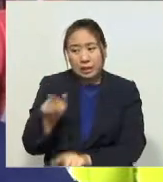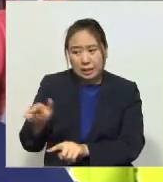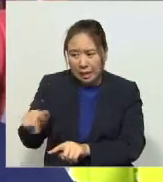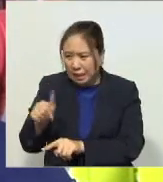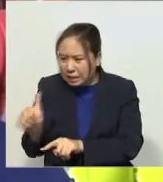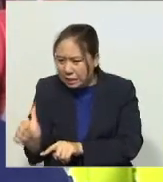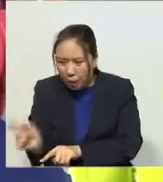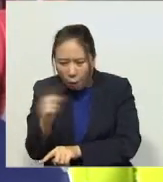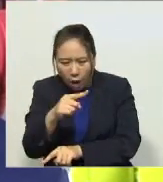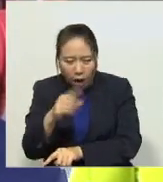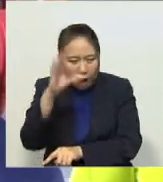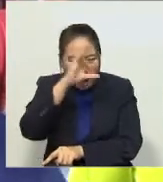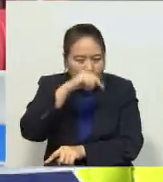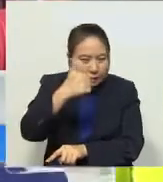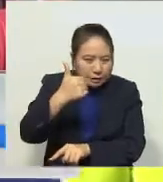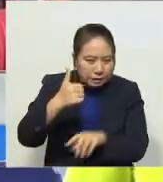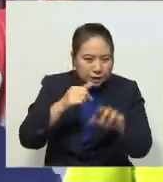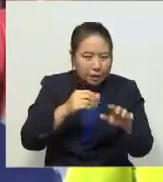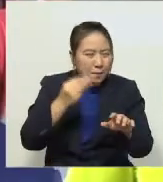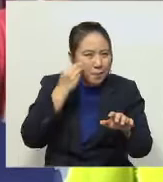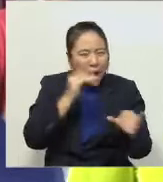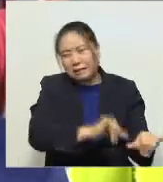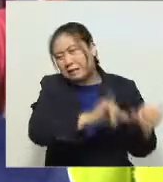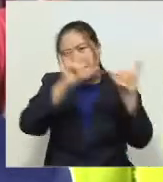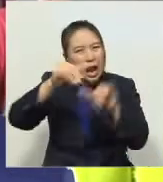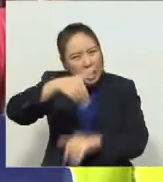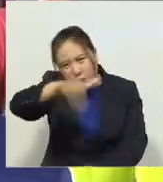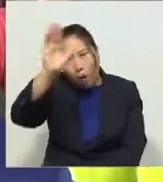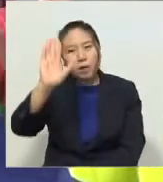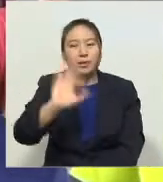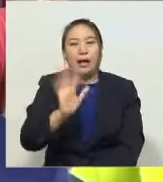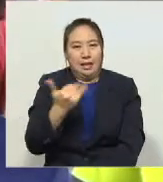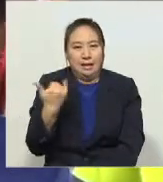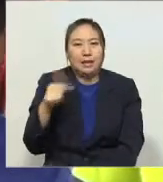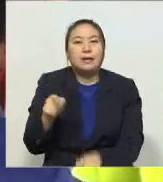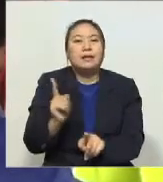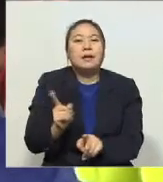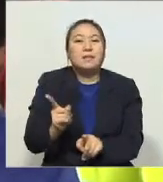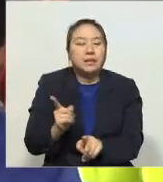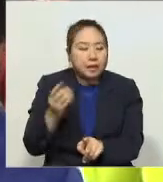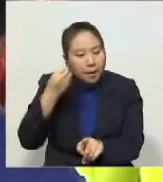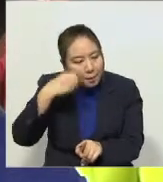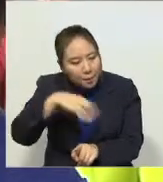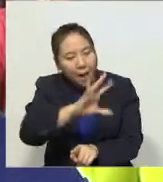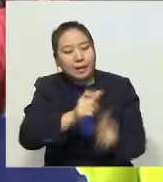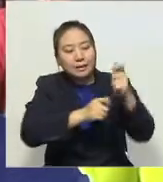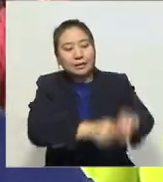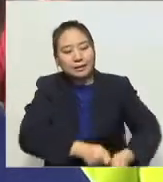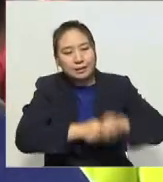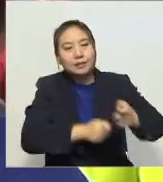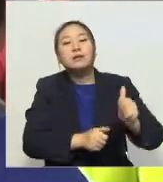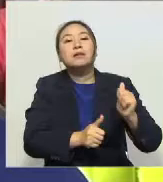ที่อื่นๆที่เขาย้ายคือย้ายออกจากพื้นที่เลยอย่างนี้นะครับนี่ยังน้อยเราก็กลับไปทำมาหากินพื้นที่เดิมได้แต่ย้